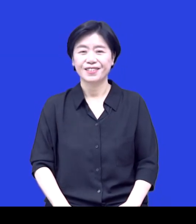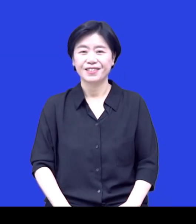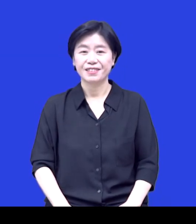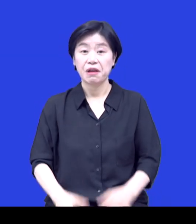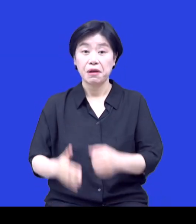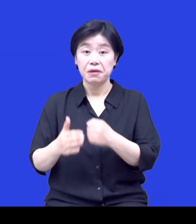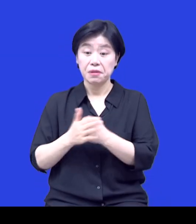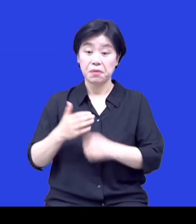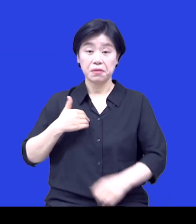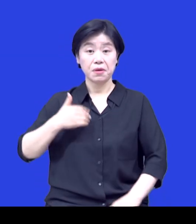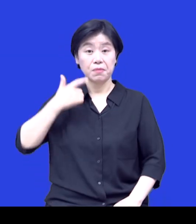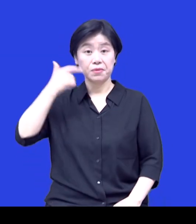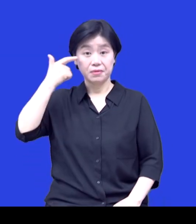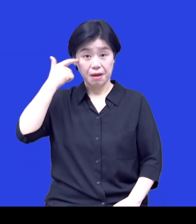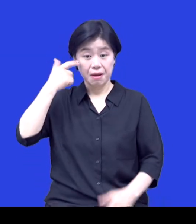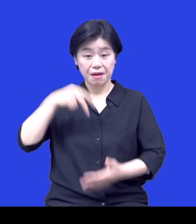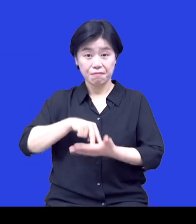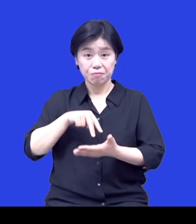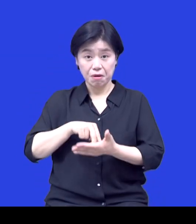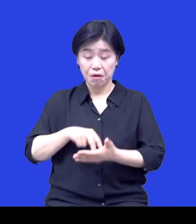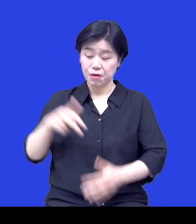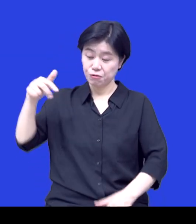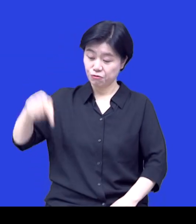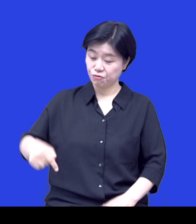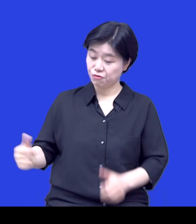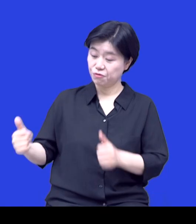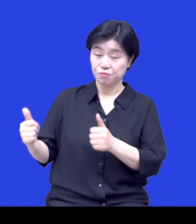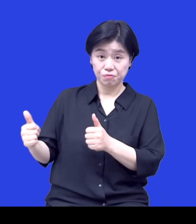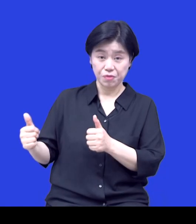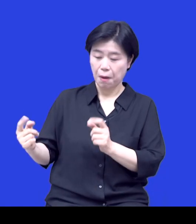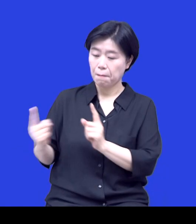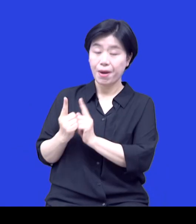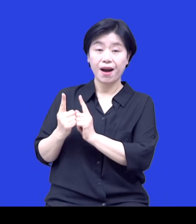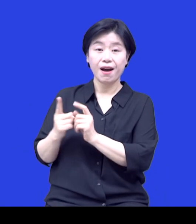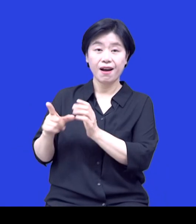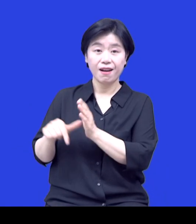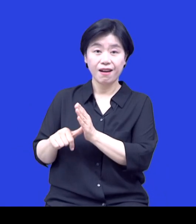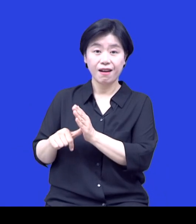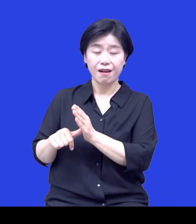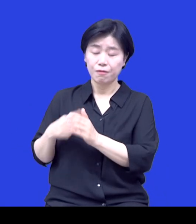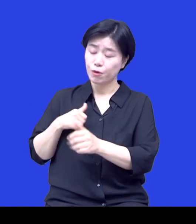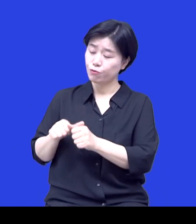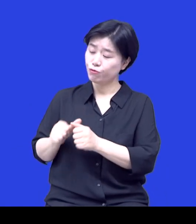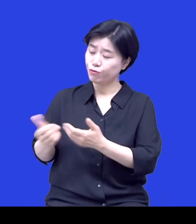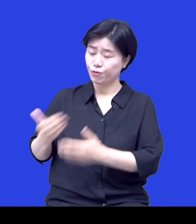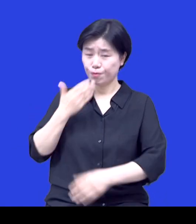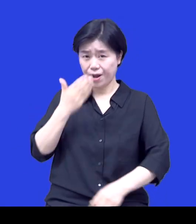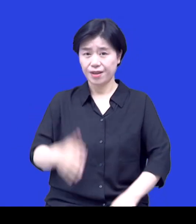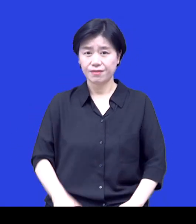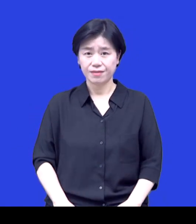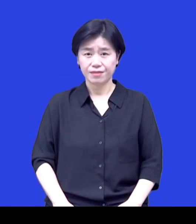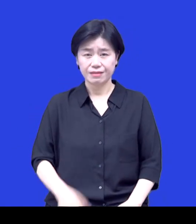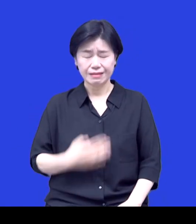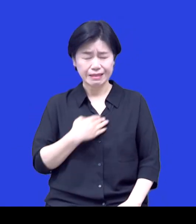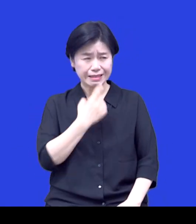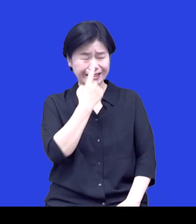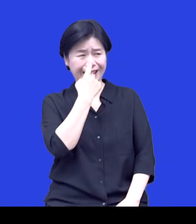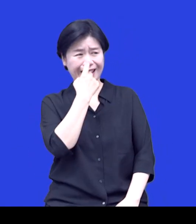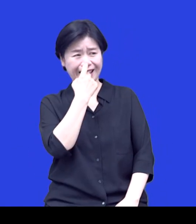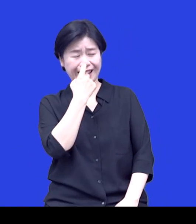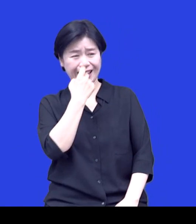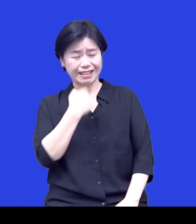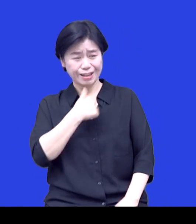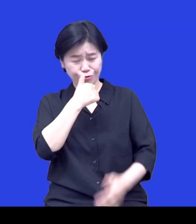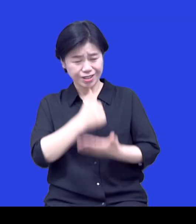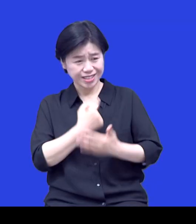그래서 목사가 좀 할 얘기가 있는 이 수준 참 좋아. 그래서 친근하다는 제가 적당히 그 얘기. 아니